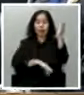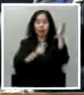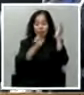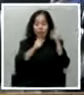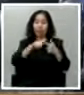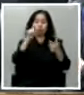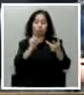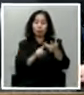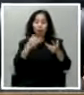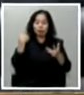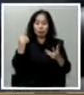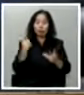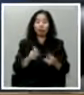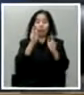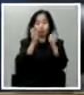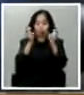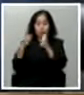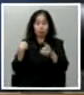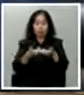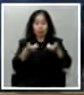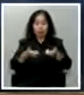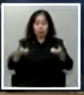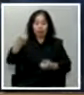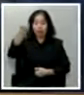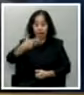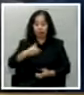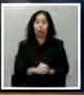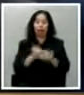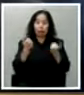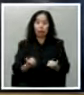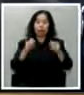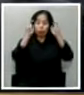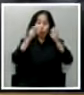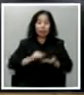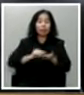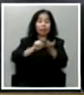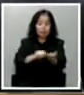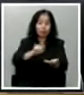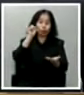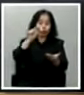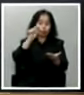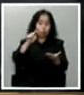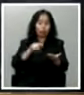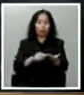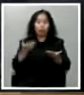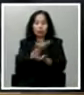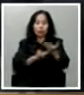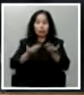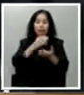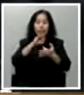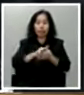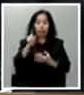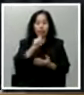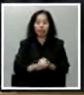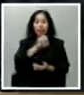แยกเฉพาะอีกจำนวน3กระทู้นะครับส่วนเรื่องของยัตตินะครับที่มีการยัตติด่วนที่ค้างการพิจารณาเรื่องของให้สภาผู้แทน